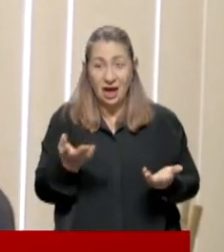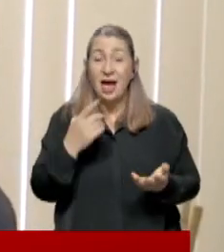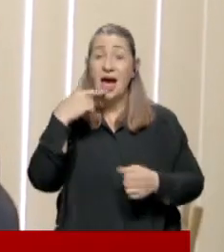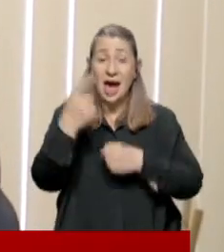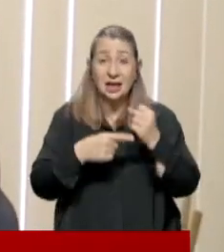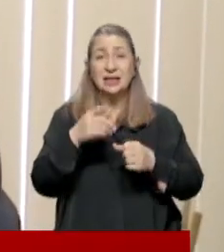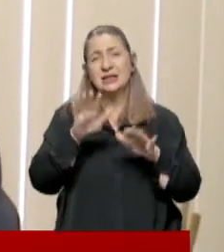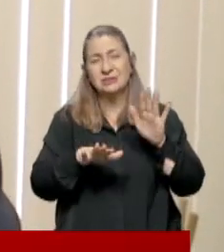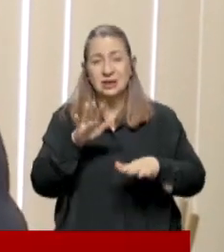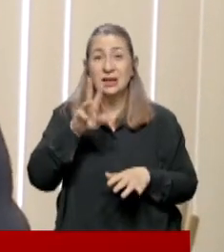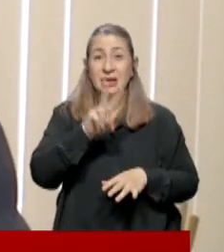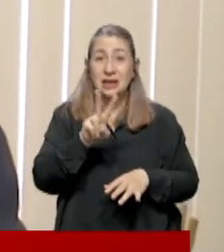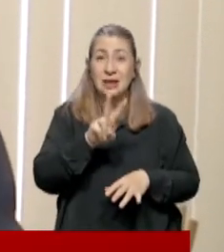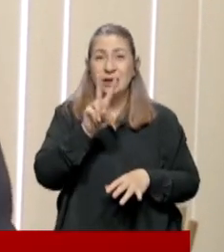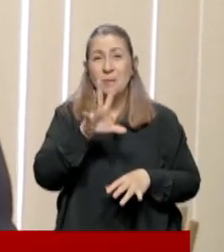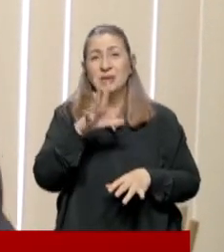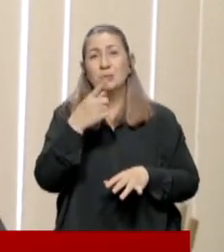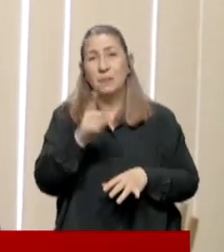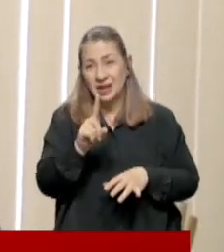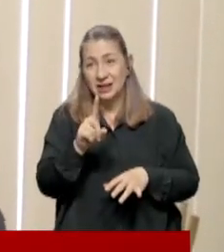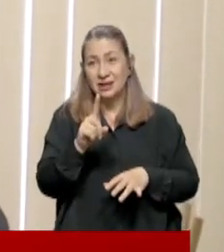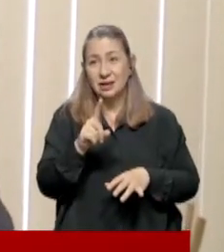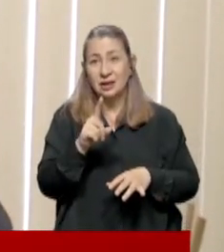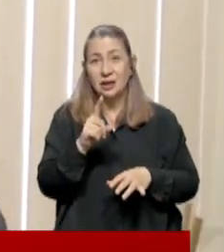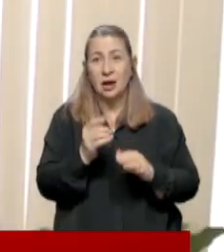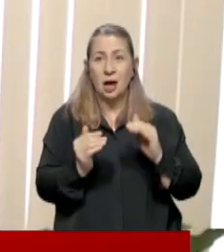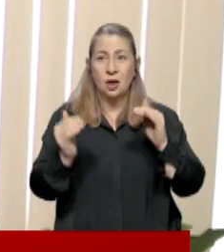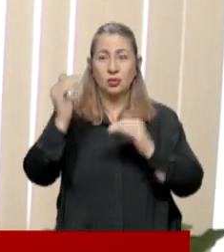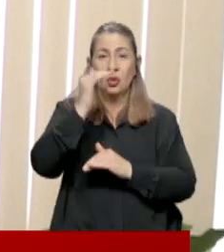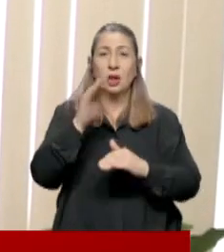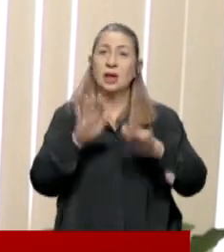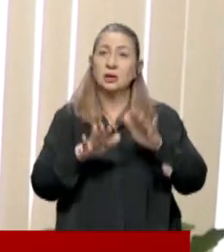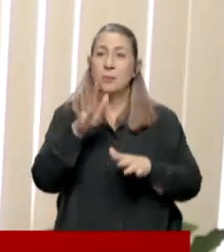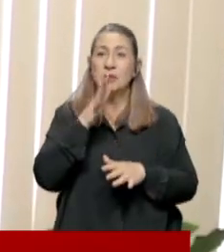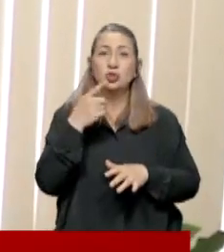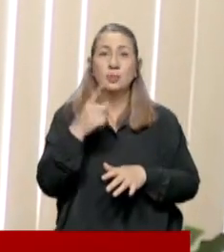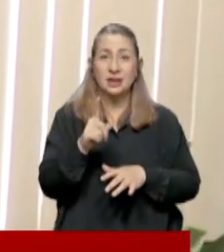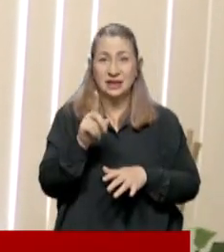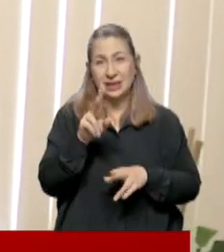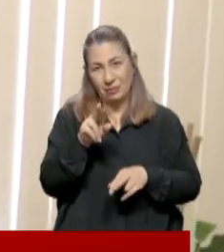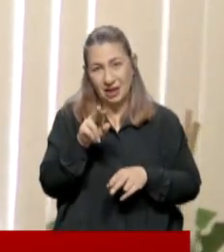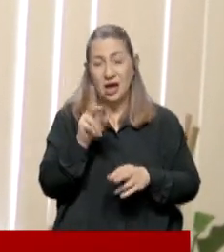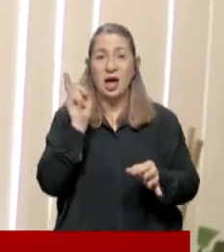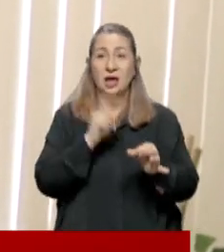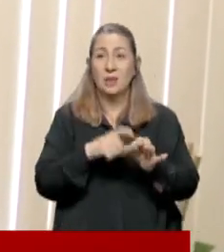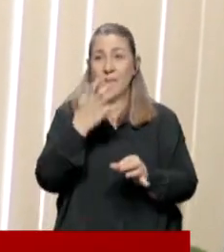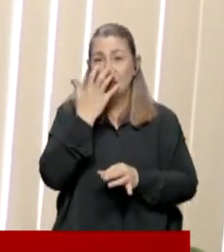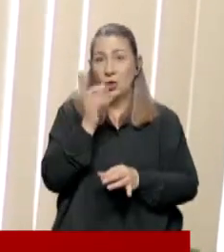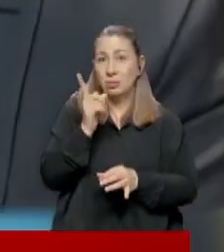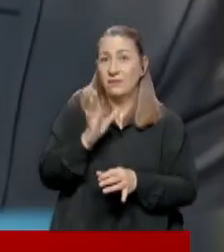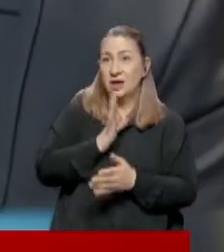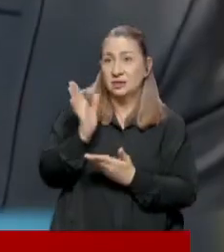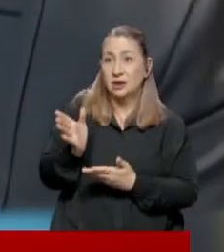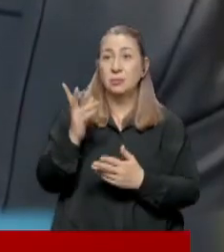olursak her yıl yaklaşık 20-25 bin civarında da artmaktadır yaklaşık 500 bin civarında atama bekleyen